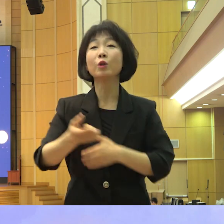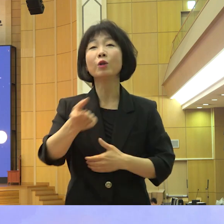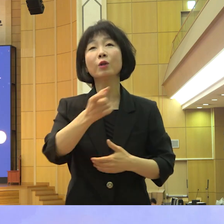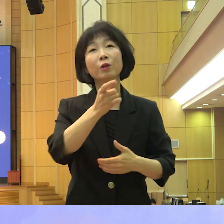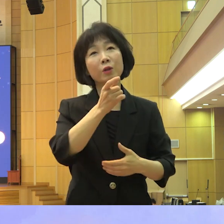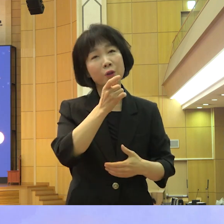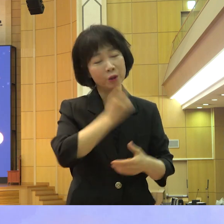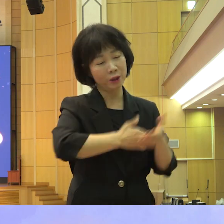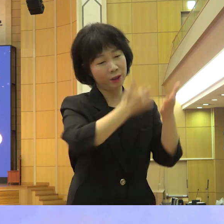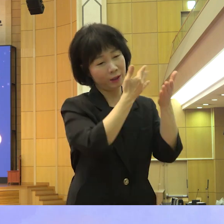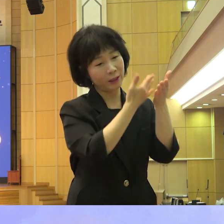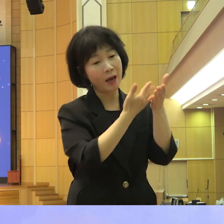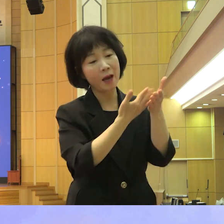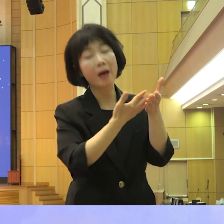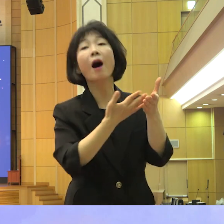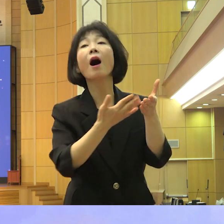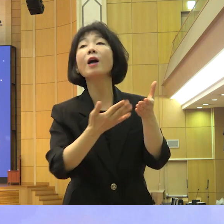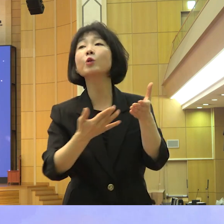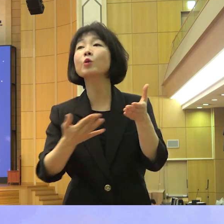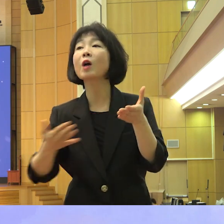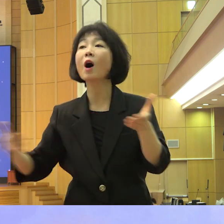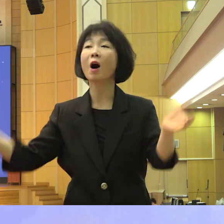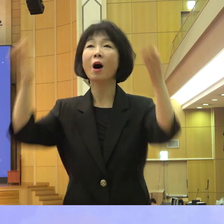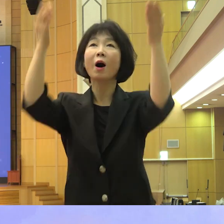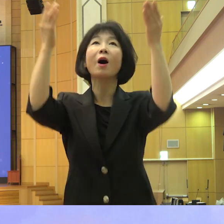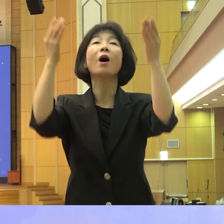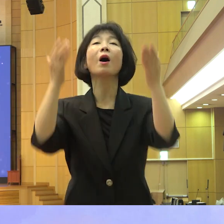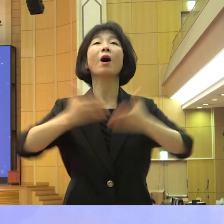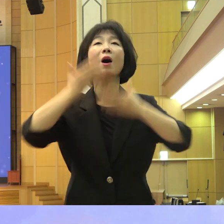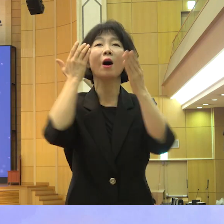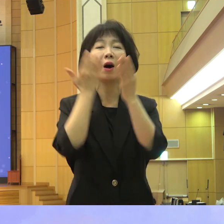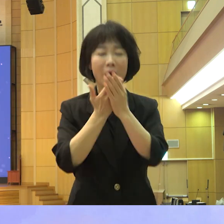은혜의 강물 흐르게